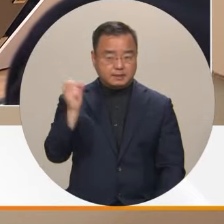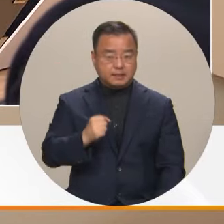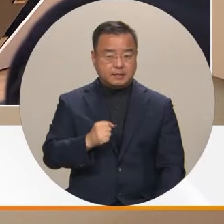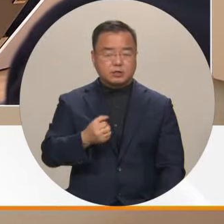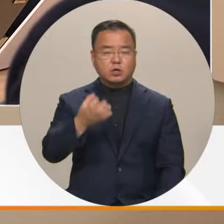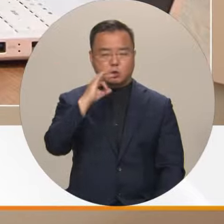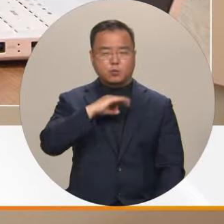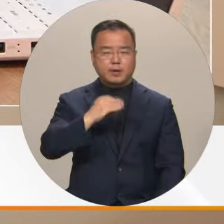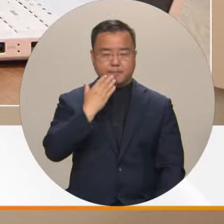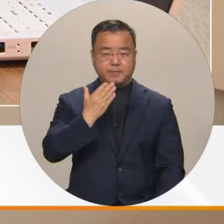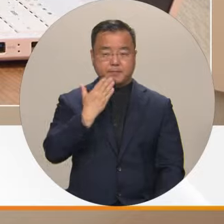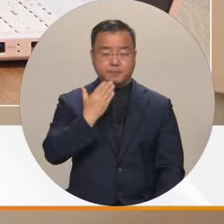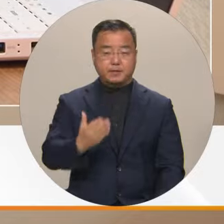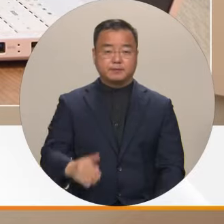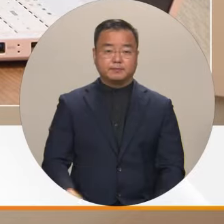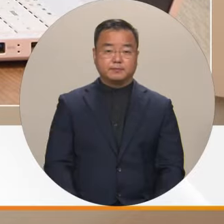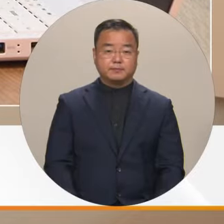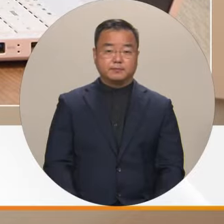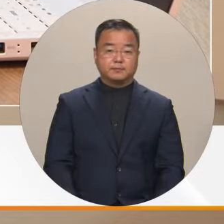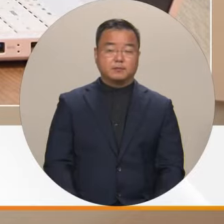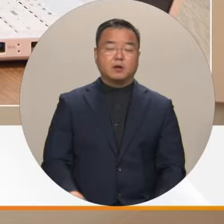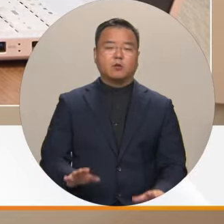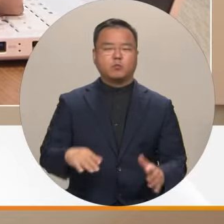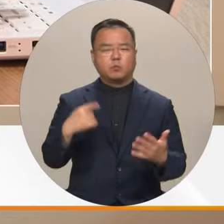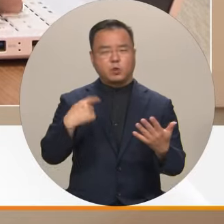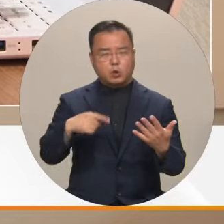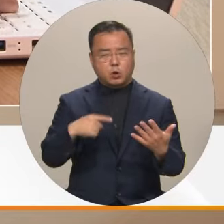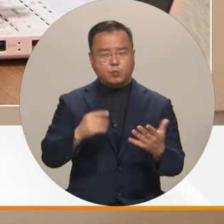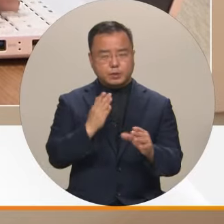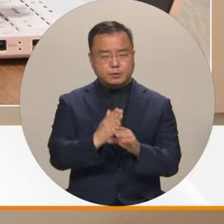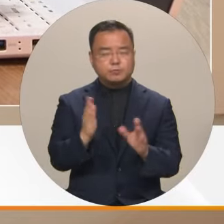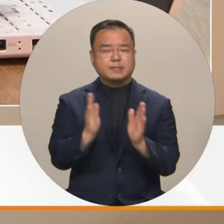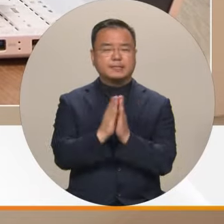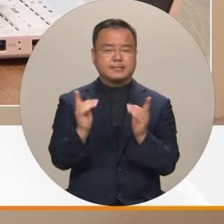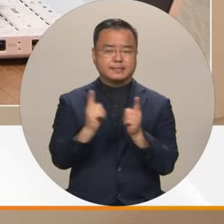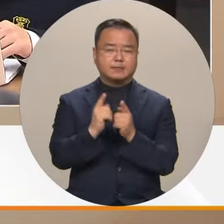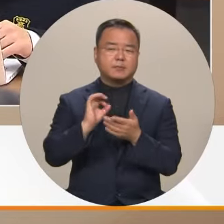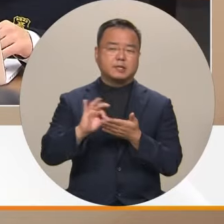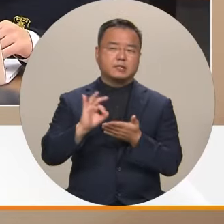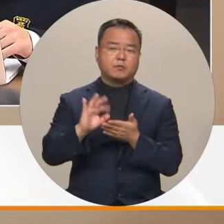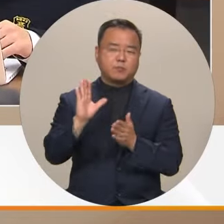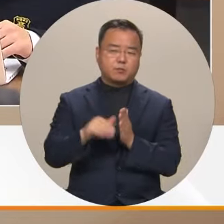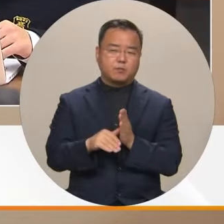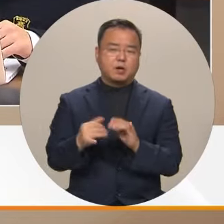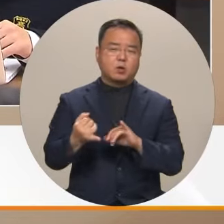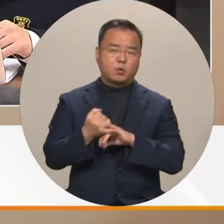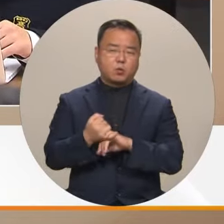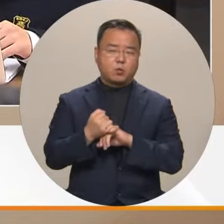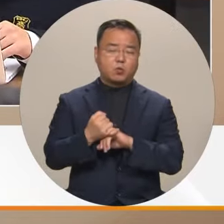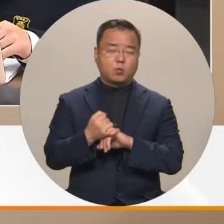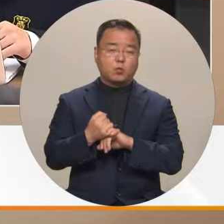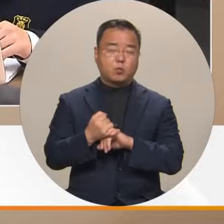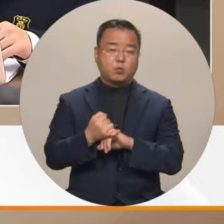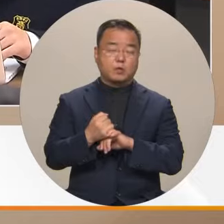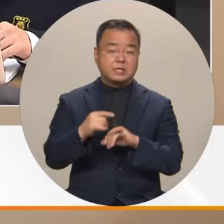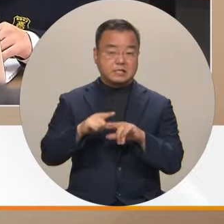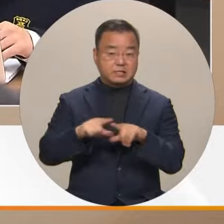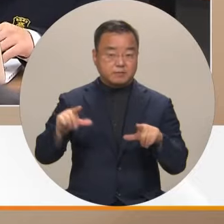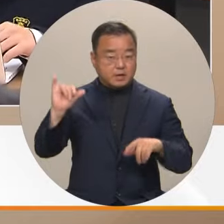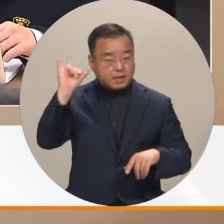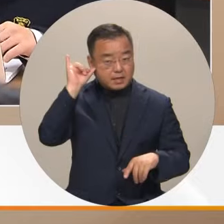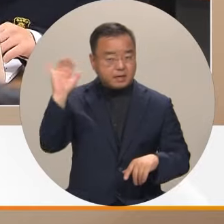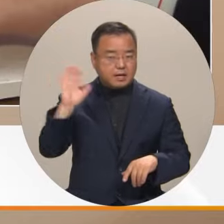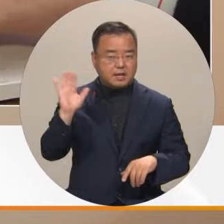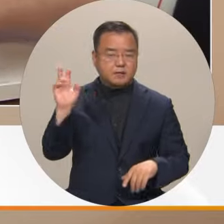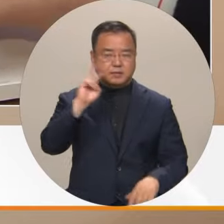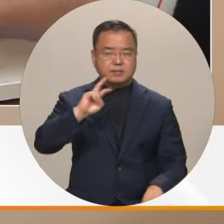상당히 올 수 있다 다만 수업 중에 이걸 직접 활용할 때는 꼭 활용해야 되는 어떤 특정 그니까 일반 AI 아니라 뭐